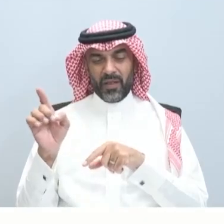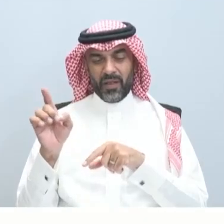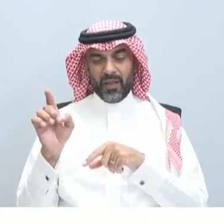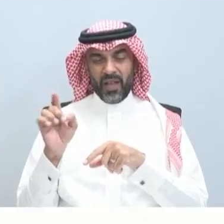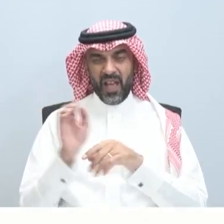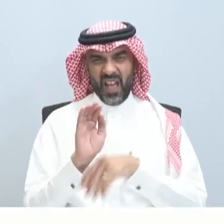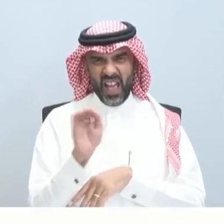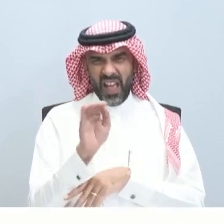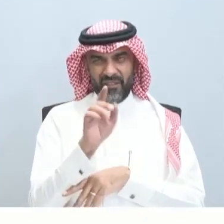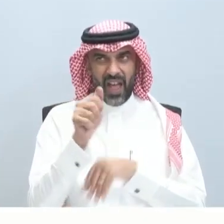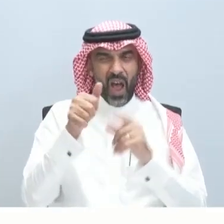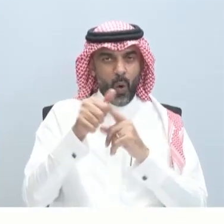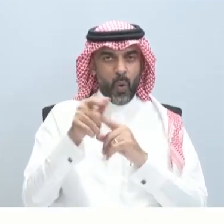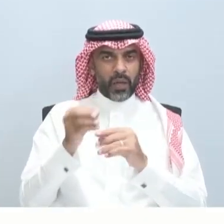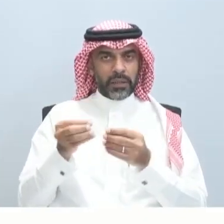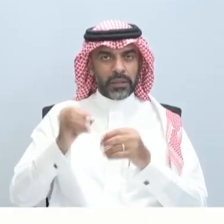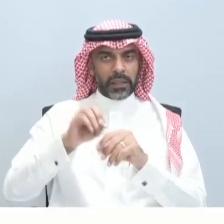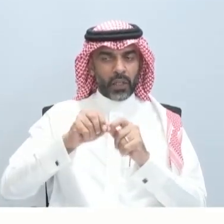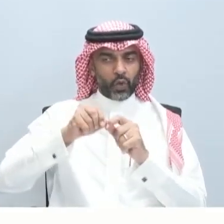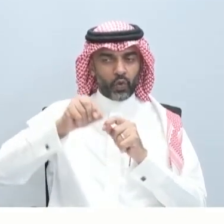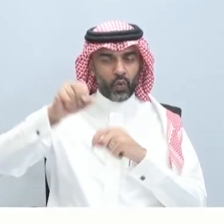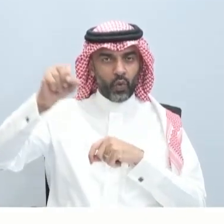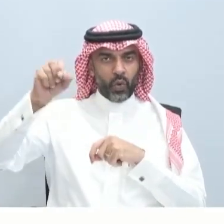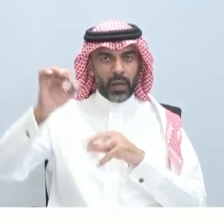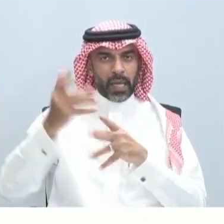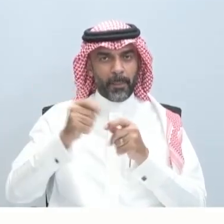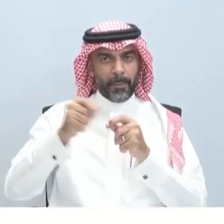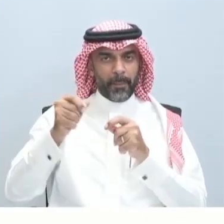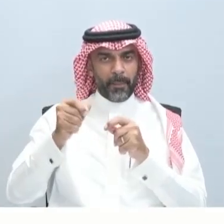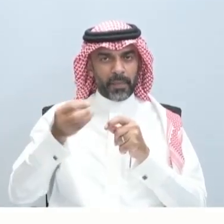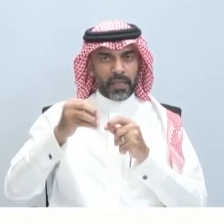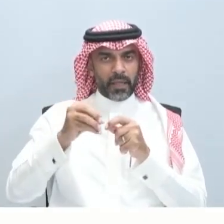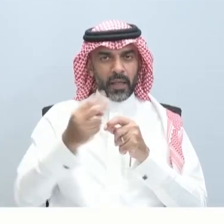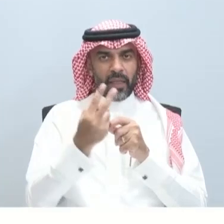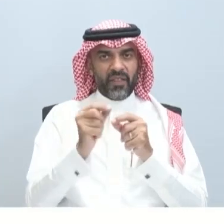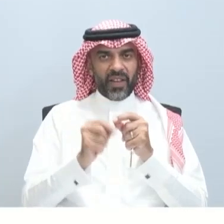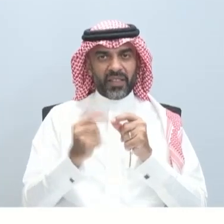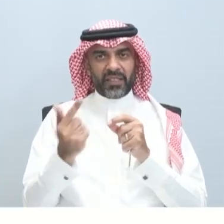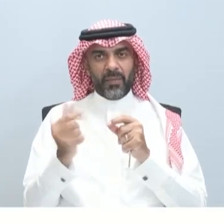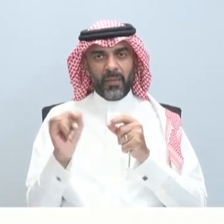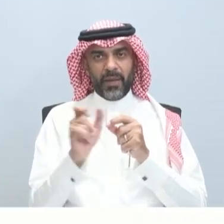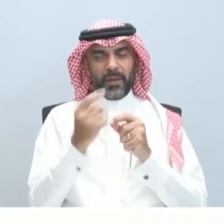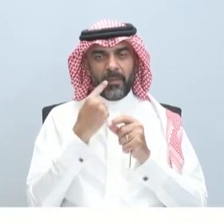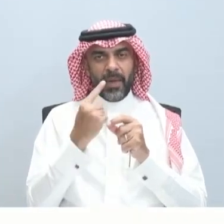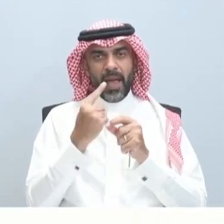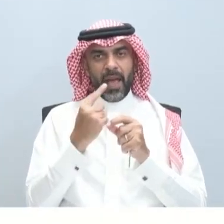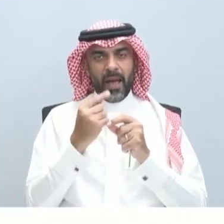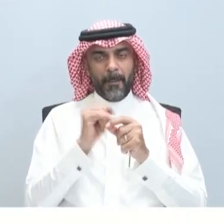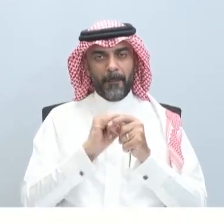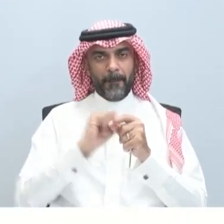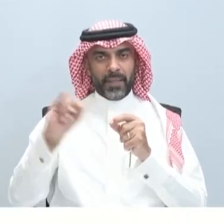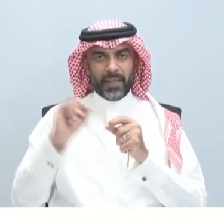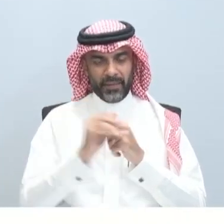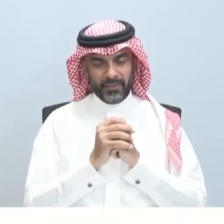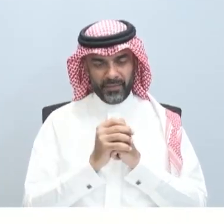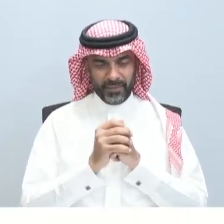افعى الباثيون الصخريه اطول من الكوبرا بمقدار 2.7 اجزاء من مئه متر اذا